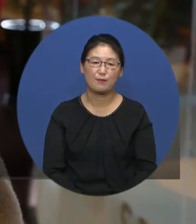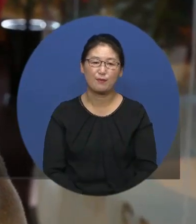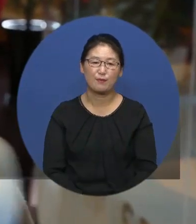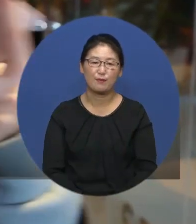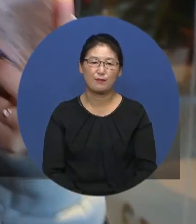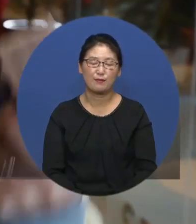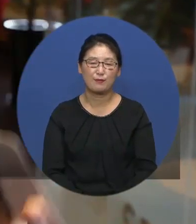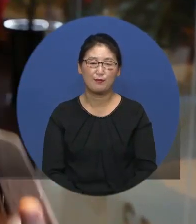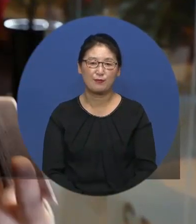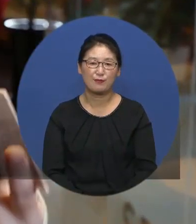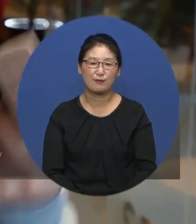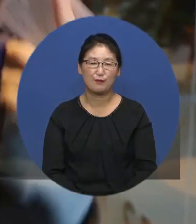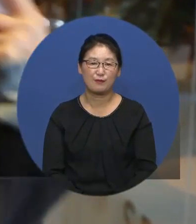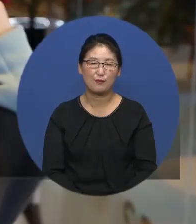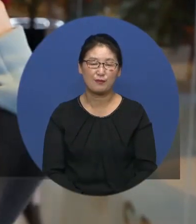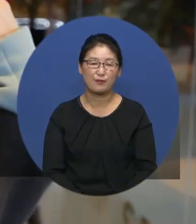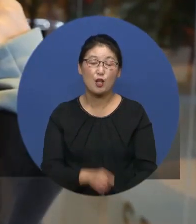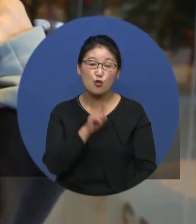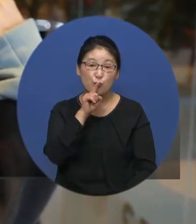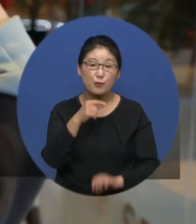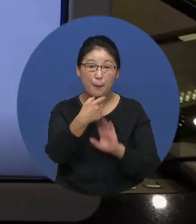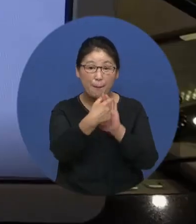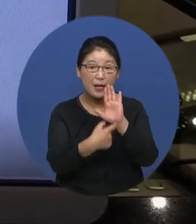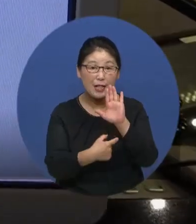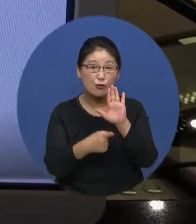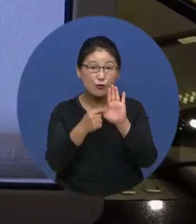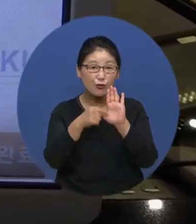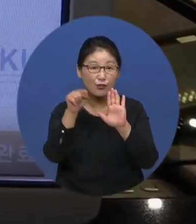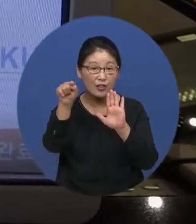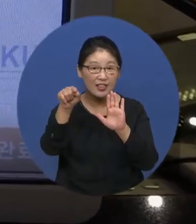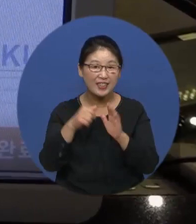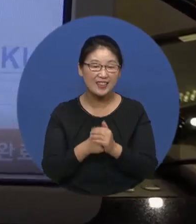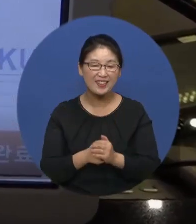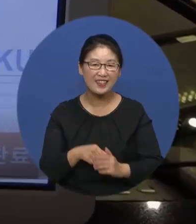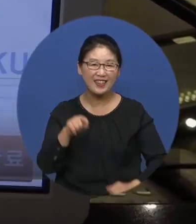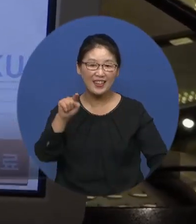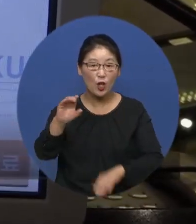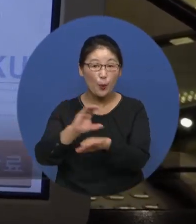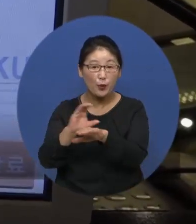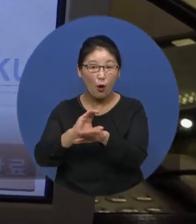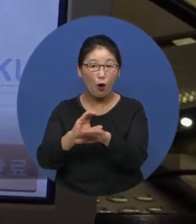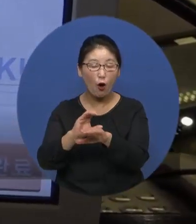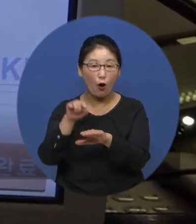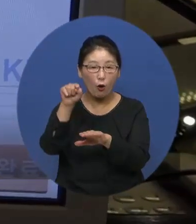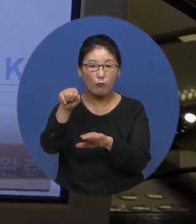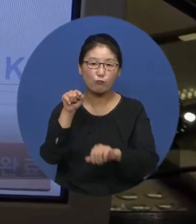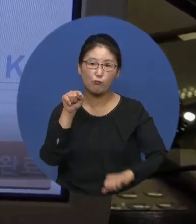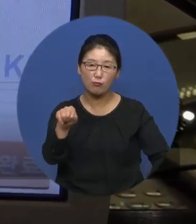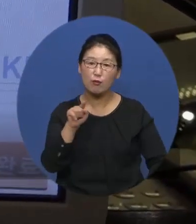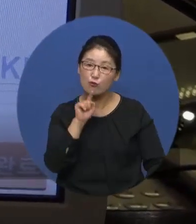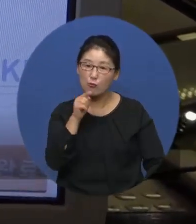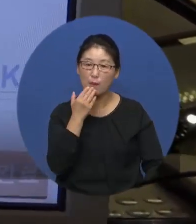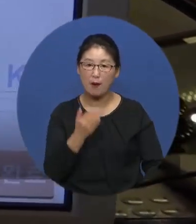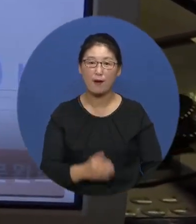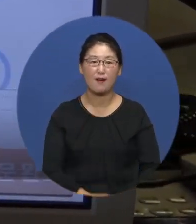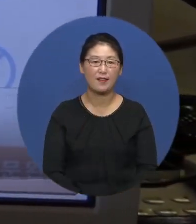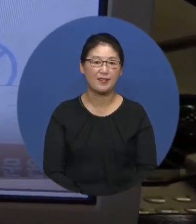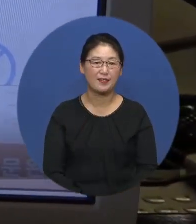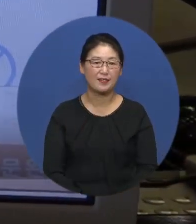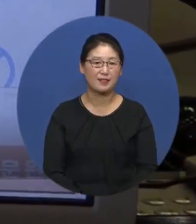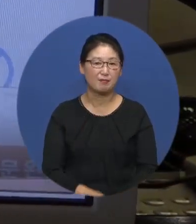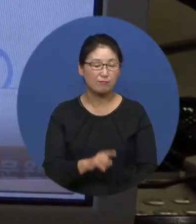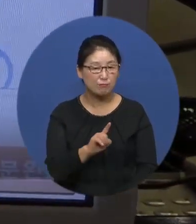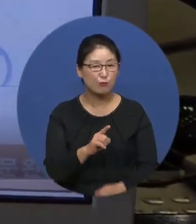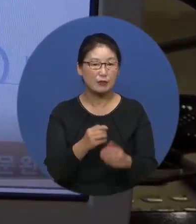저희가 이제 메뉴 선택은 저 메뉴 전담 선택이기 때문에 확인해서 할 수가 있고, 직원분들이